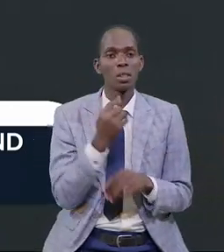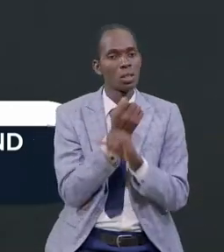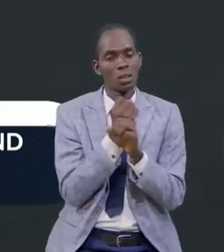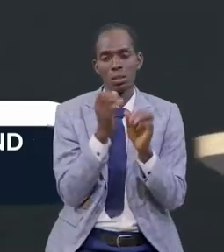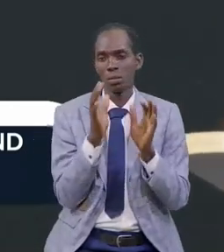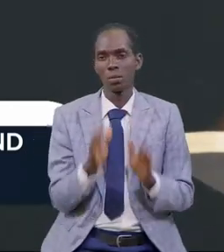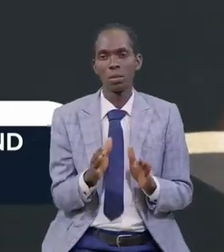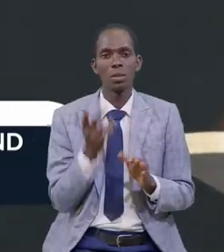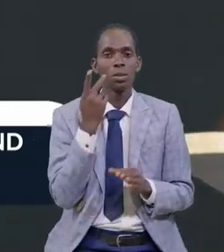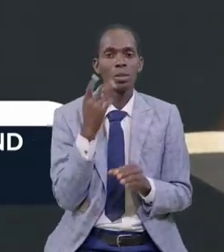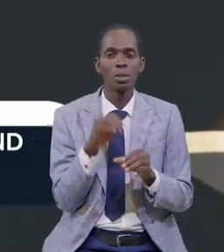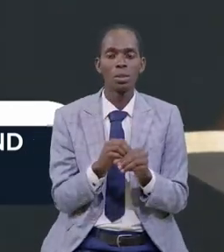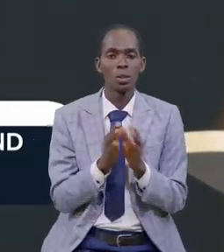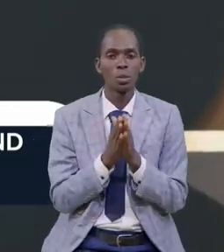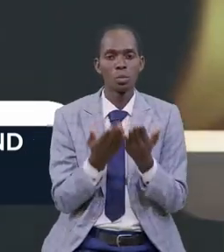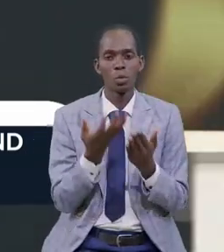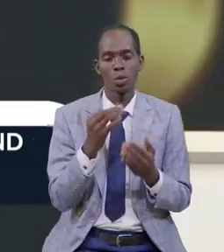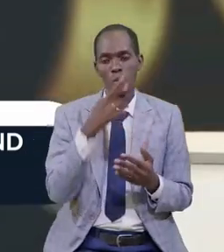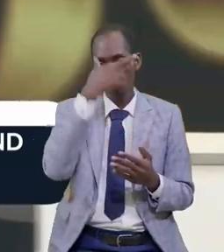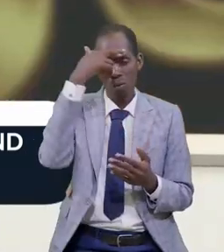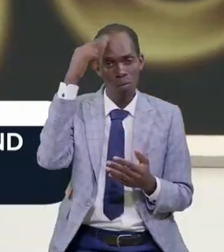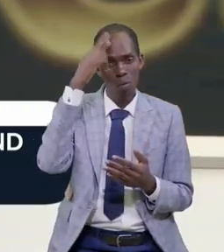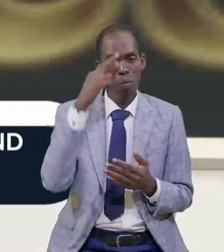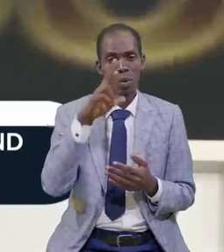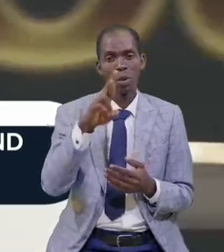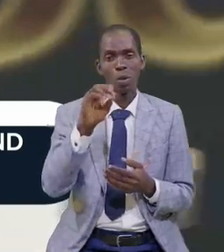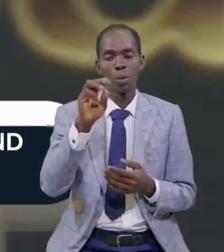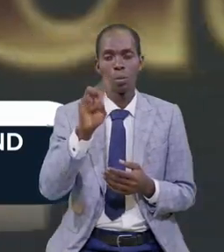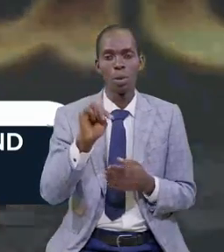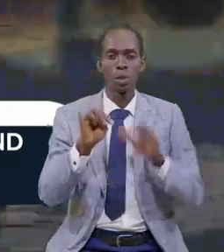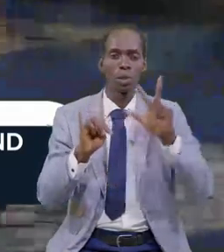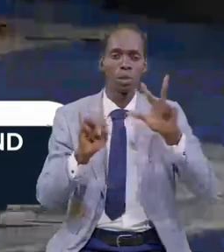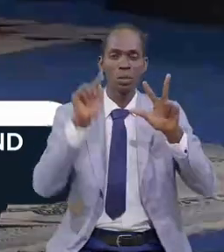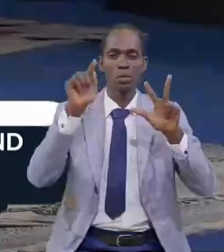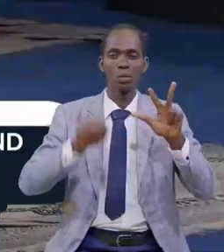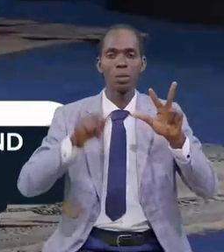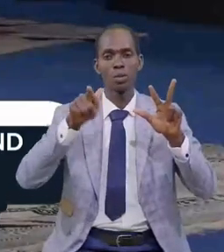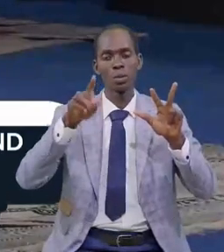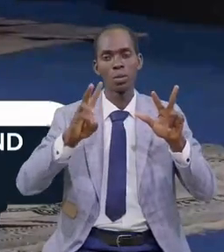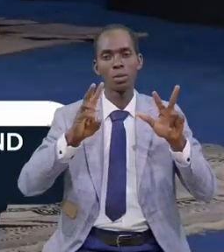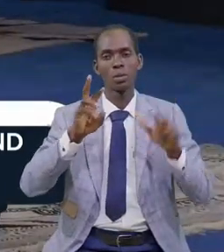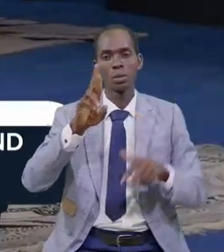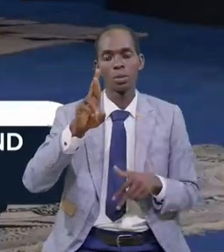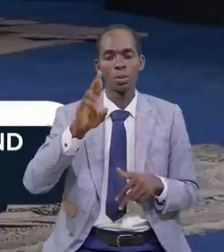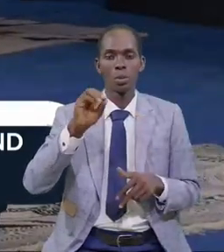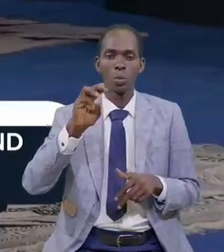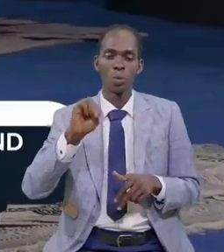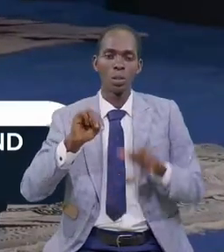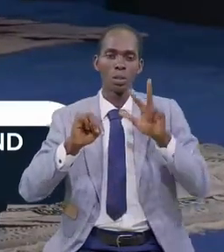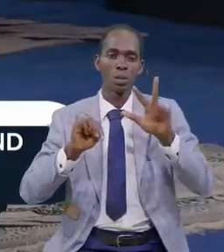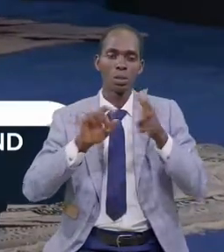justificateur voyons Romains chapitre 3 verset 26 Romains